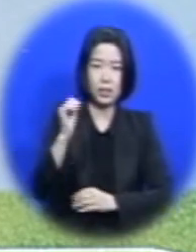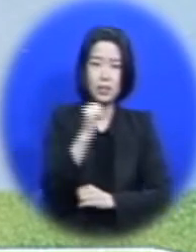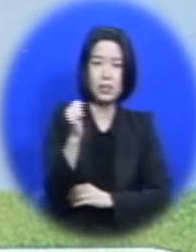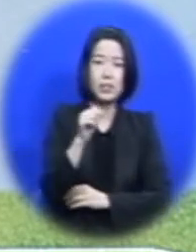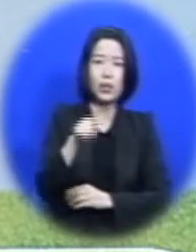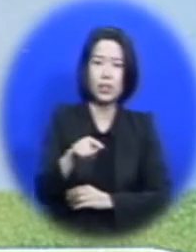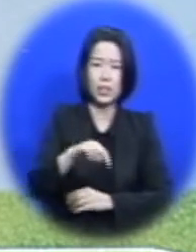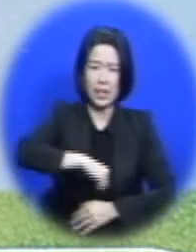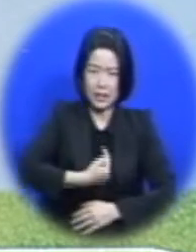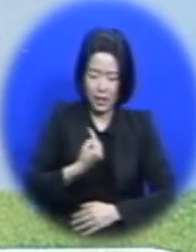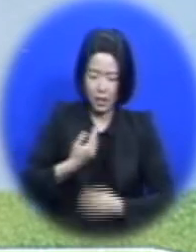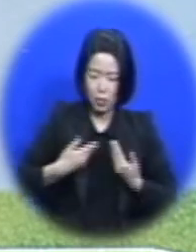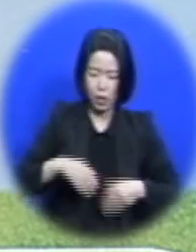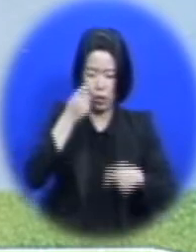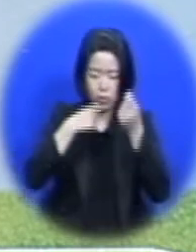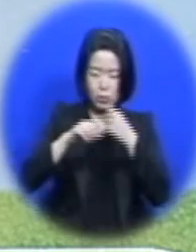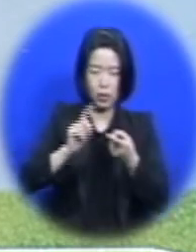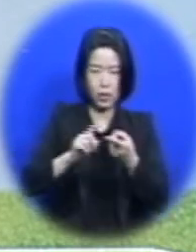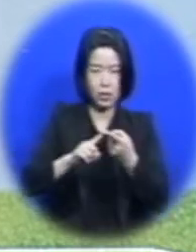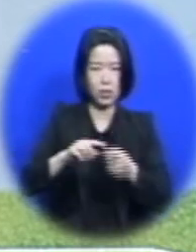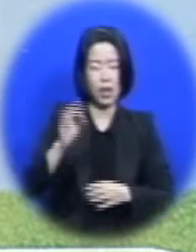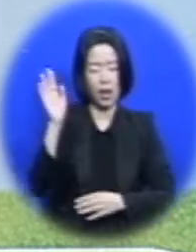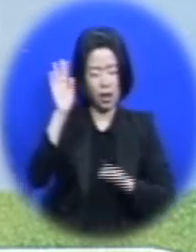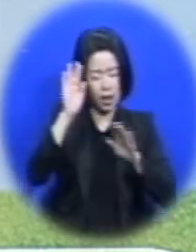울음 인 것을 까맣게 몰랐다